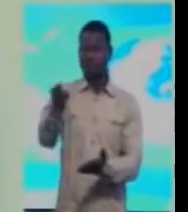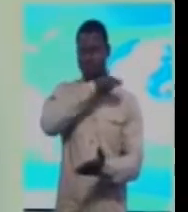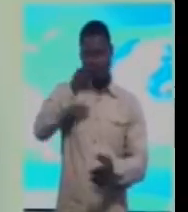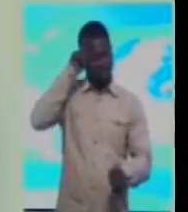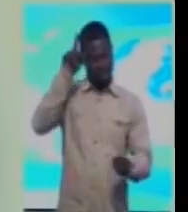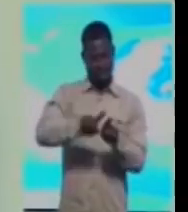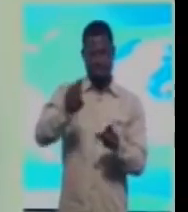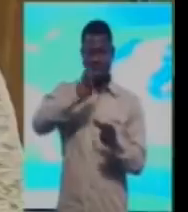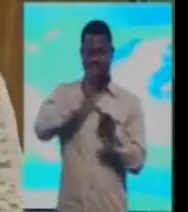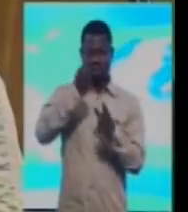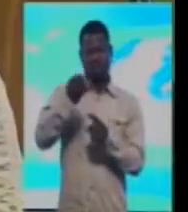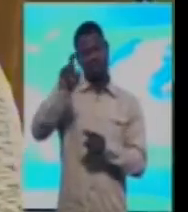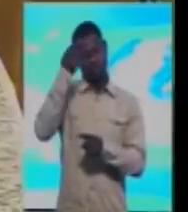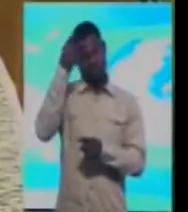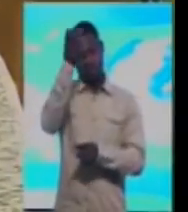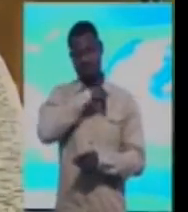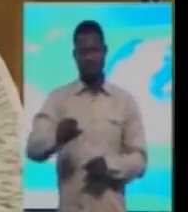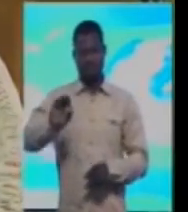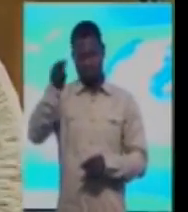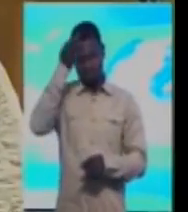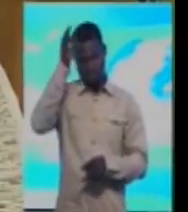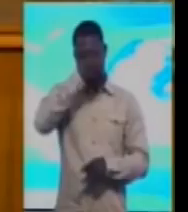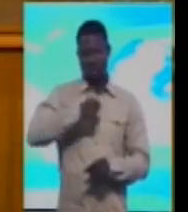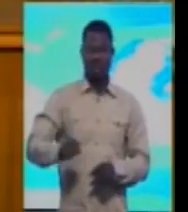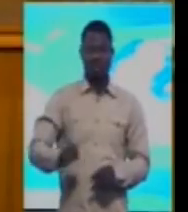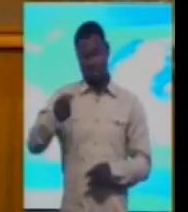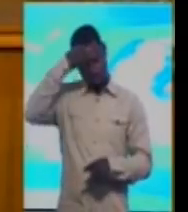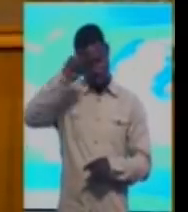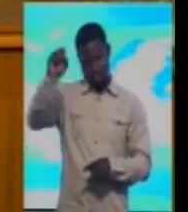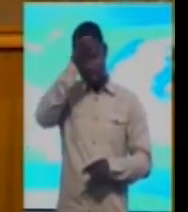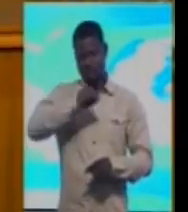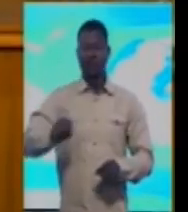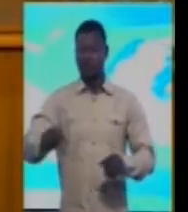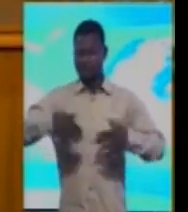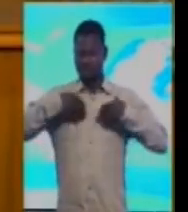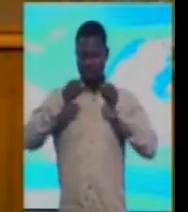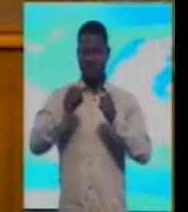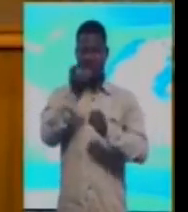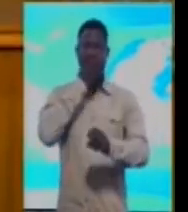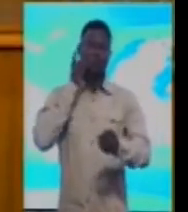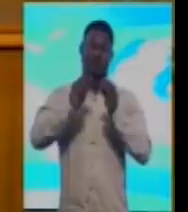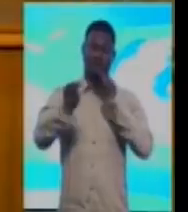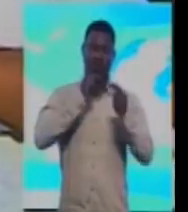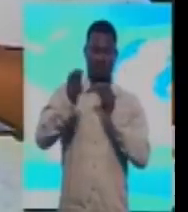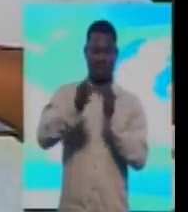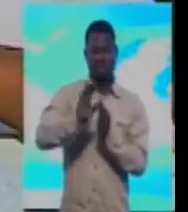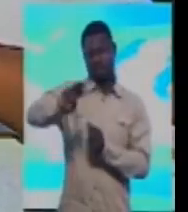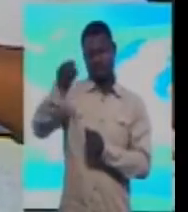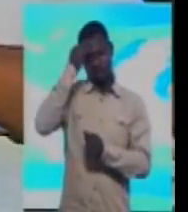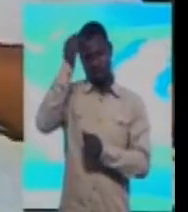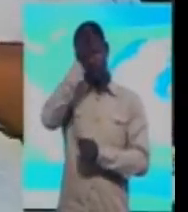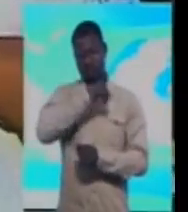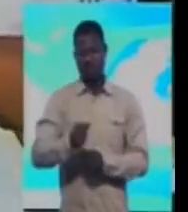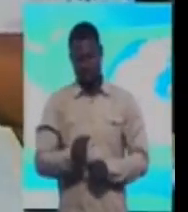la Fédération des syndicats de santé que les négociations se déroulent. Le ministre Seyni Ouédraogo, en sa qualité de ministre chargé